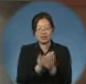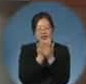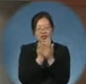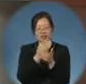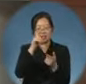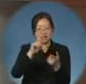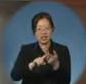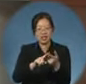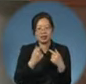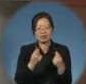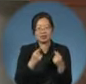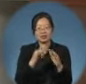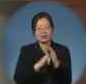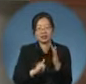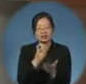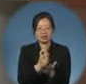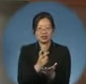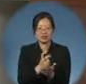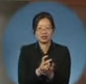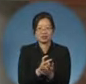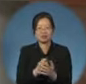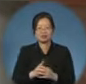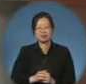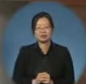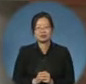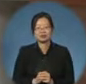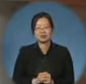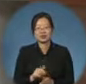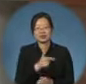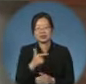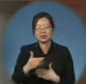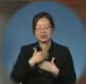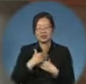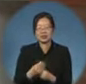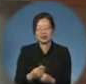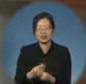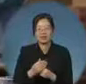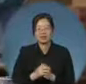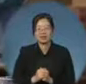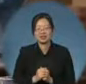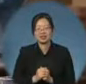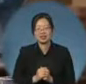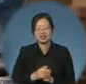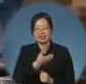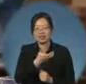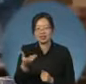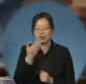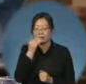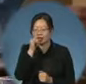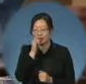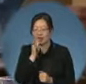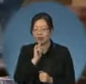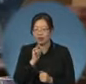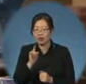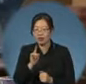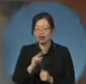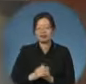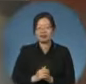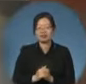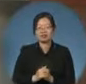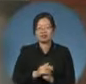맞는 가족제도 거든요 그러니까 굉장히 편리하게 이제 이동할 수 있죠 이사간 귀신의